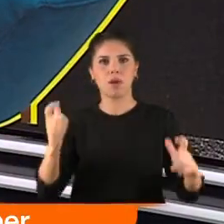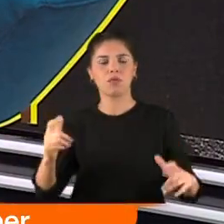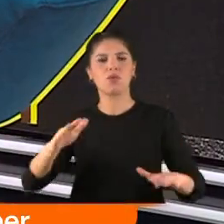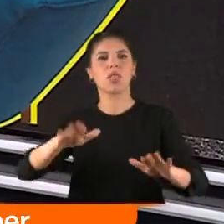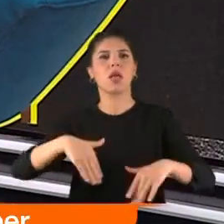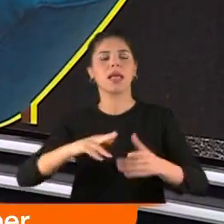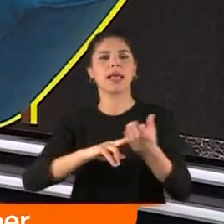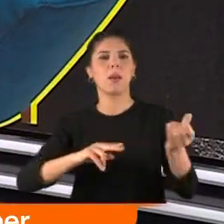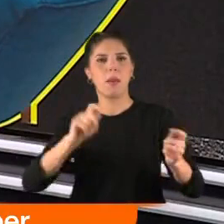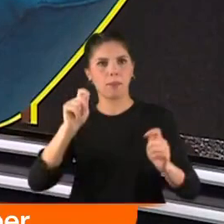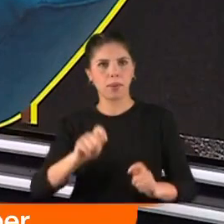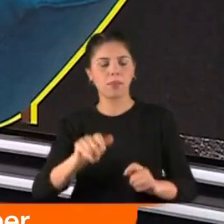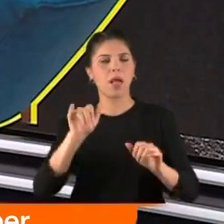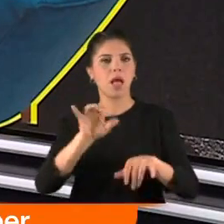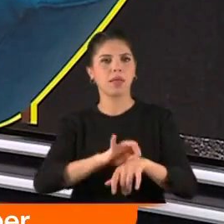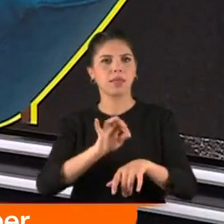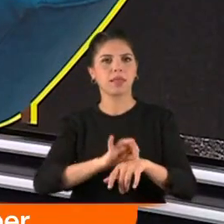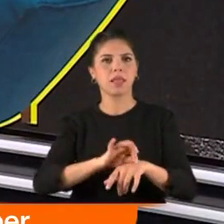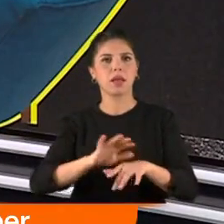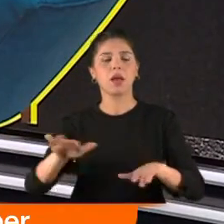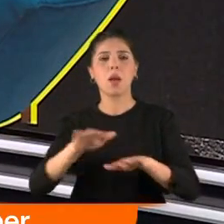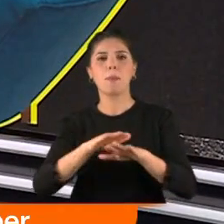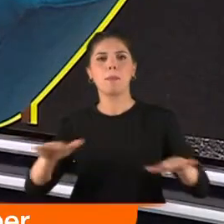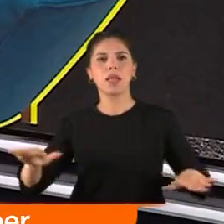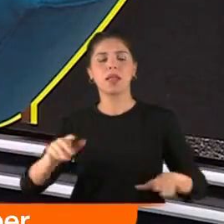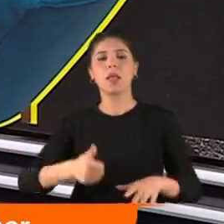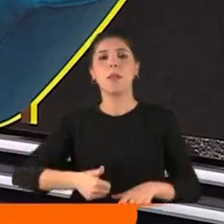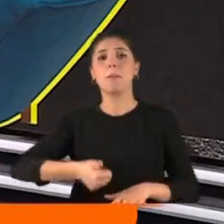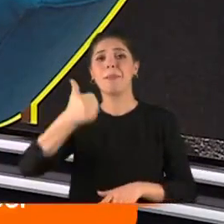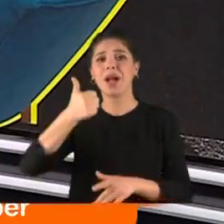yapıldı. Aynı dakikalarda masada da bakanlık pazarlığı vardı.